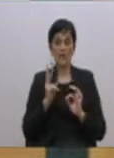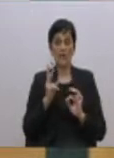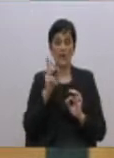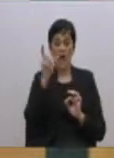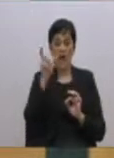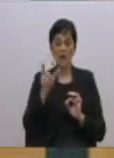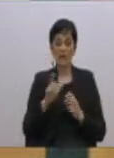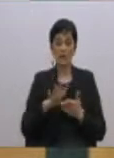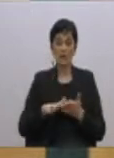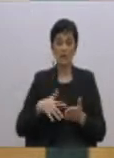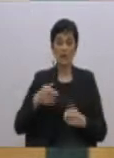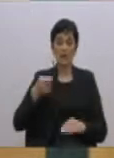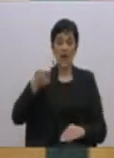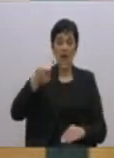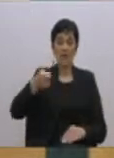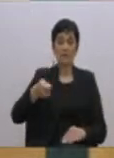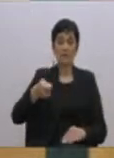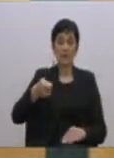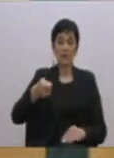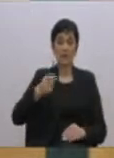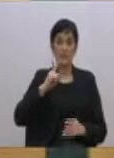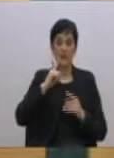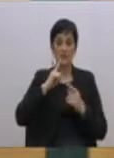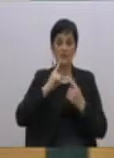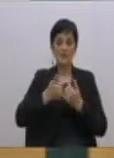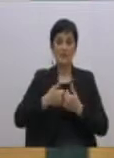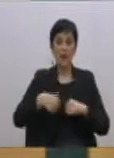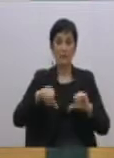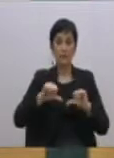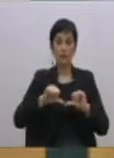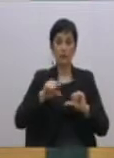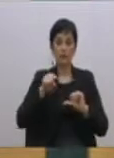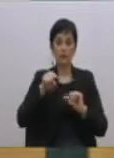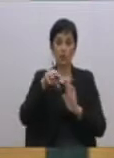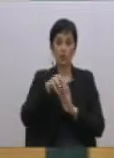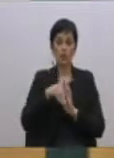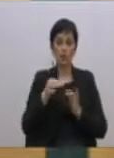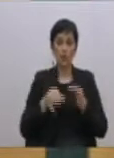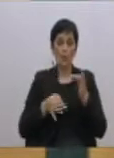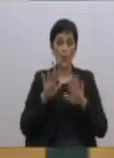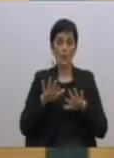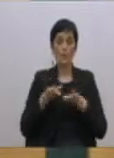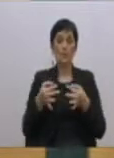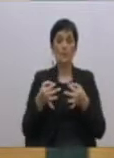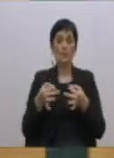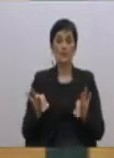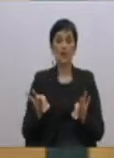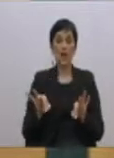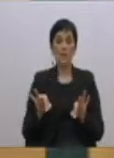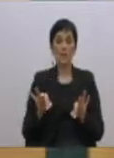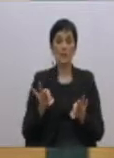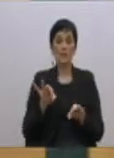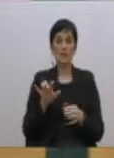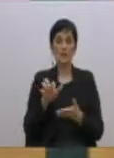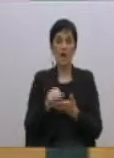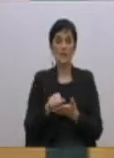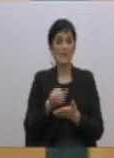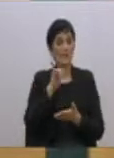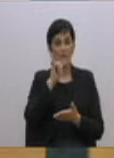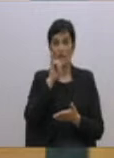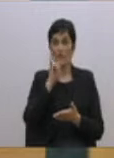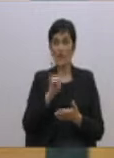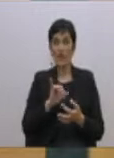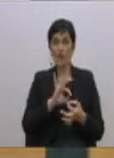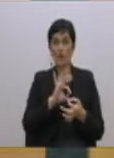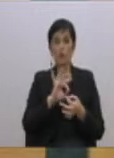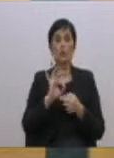აქვს განცხადება საბჭოში მოსამართლის ვაკანტური თანამდებობის დასაკავებლად, მაგრამ ვერ განწესდა